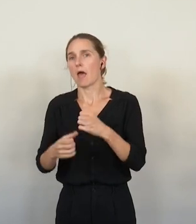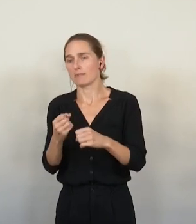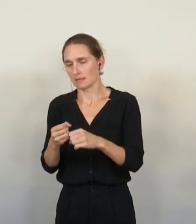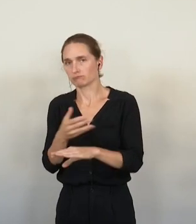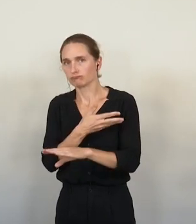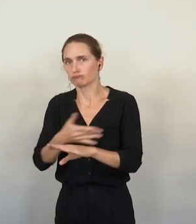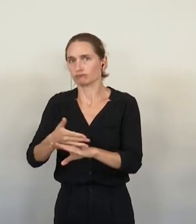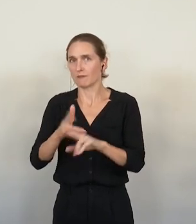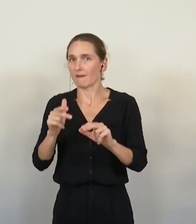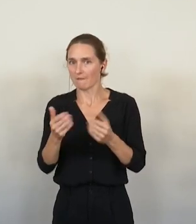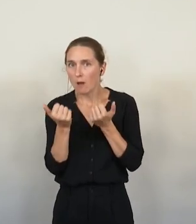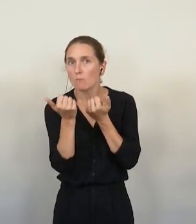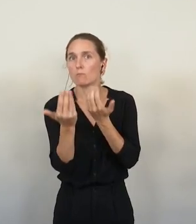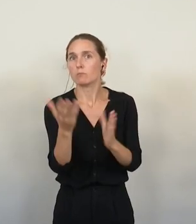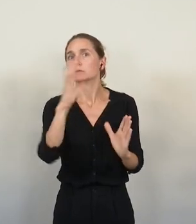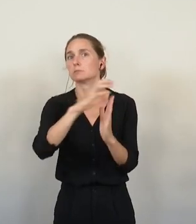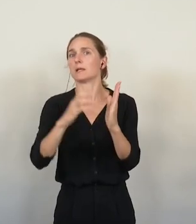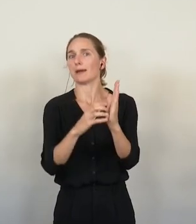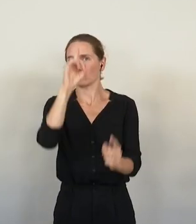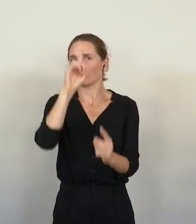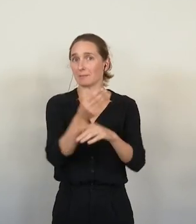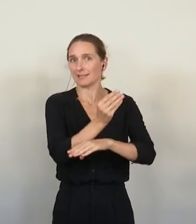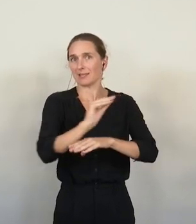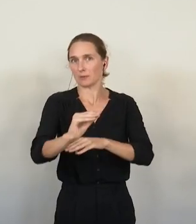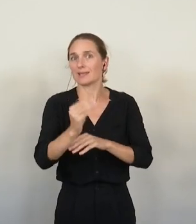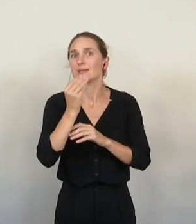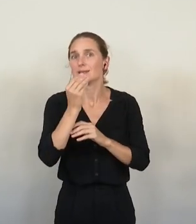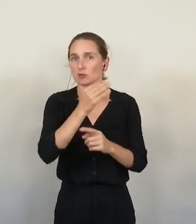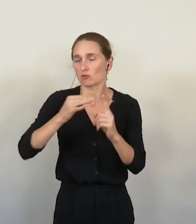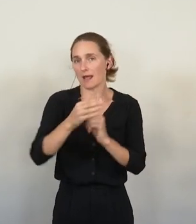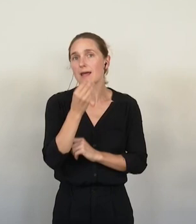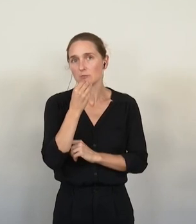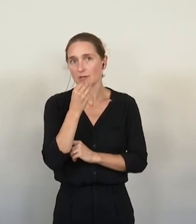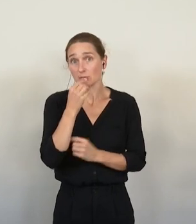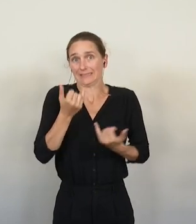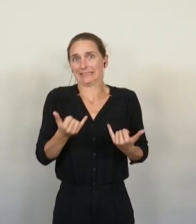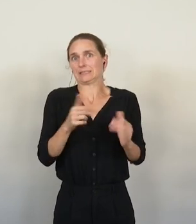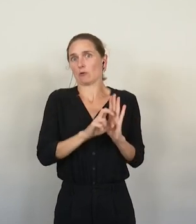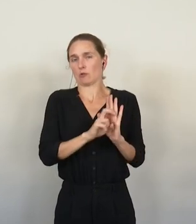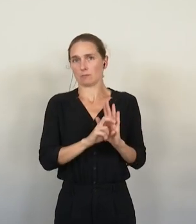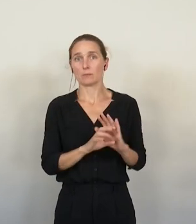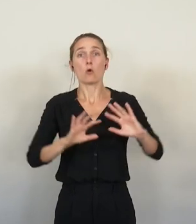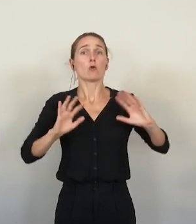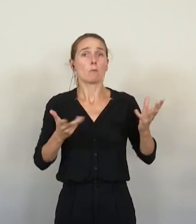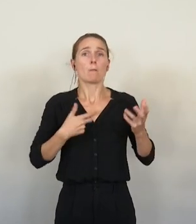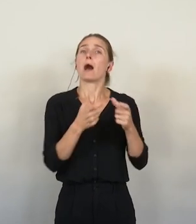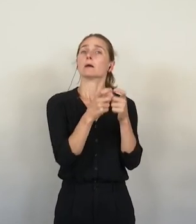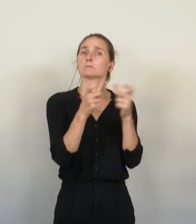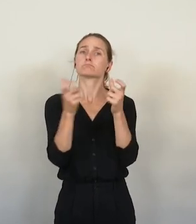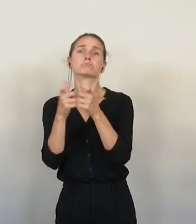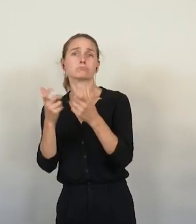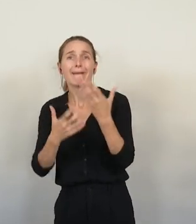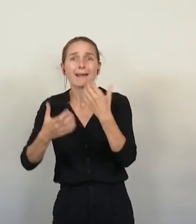projet de sécurité sociale de l'alimentation à Grenoble avec outre la création de structur adoc le soutien à plusieurs piliers